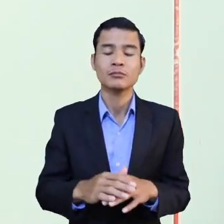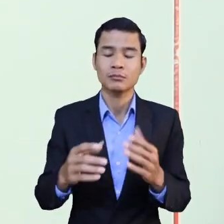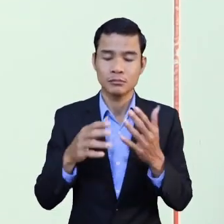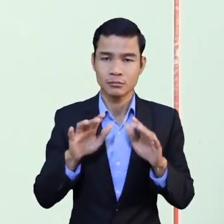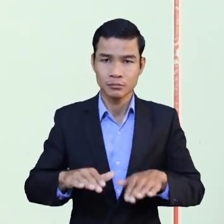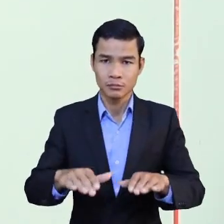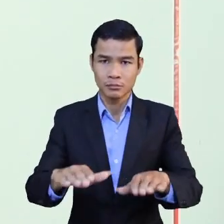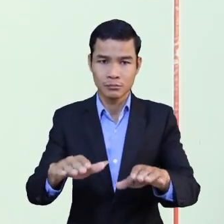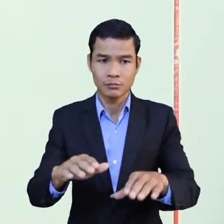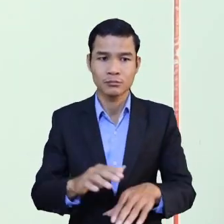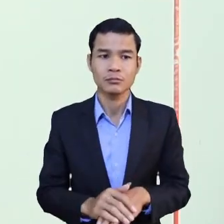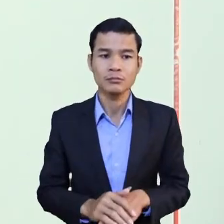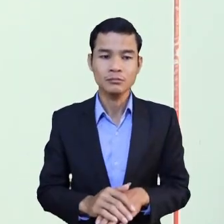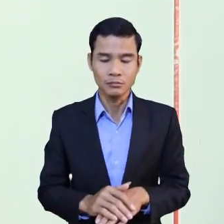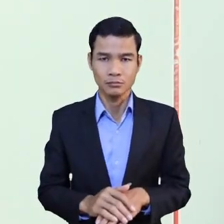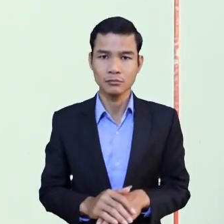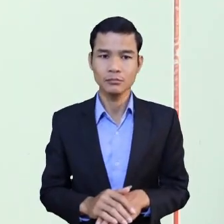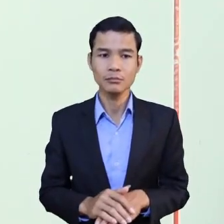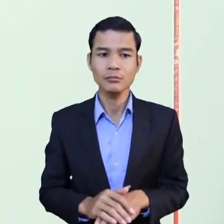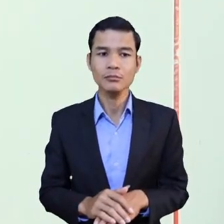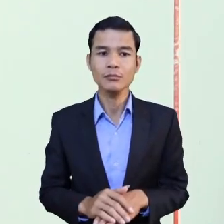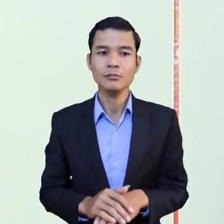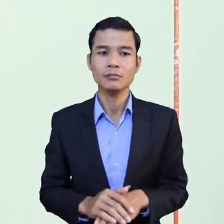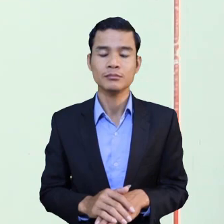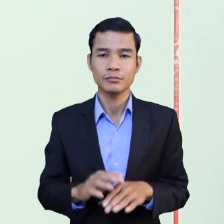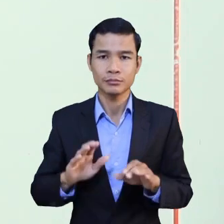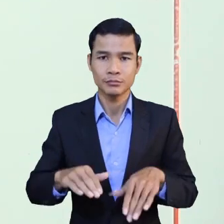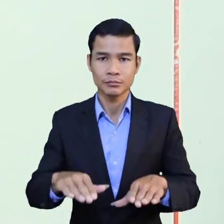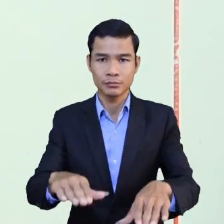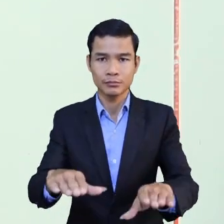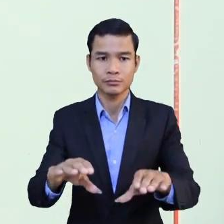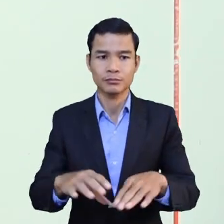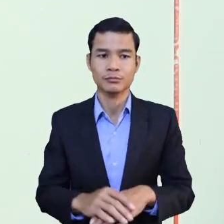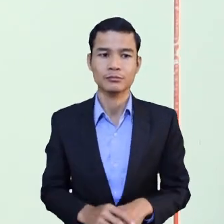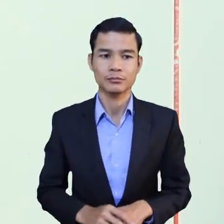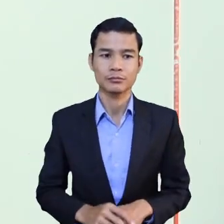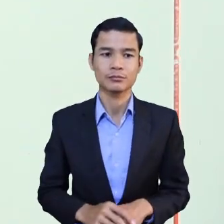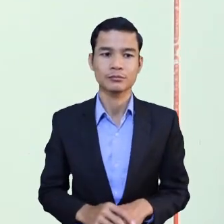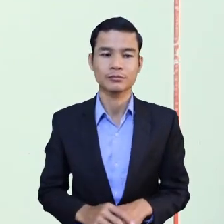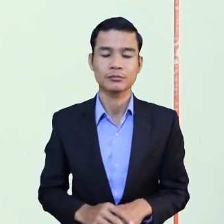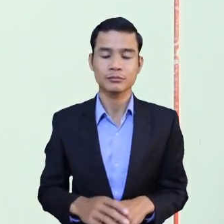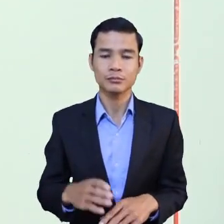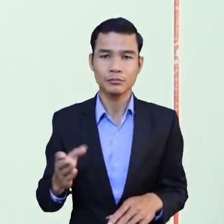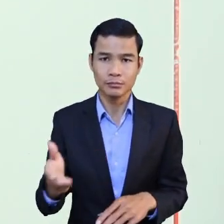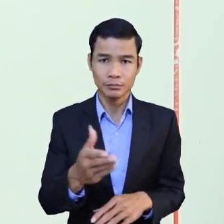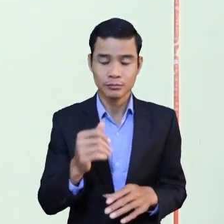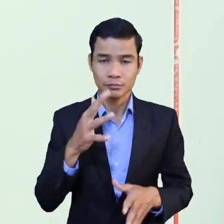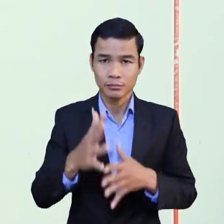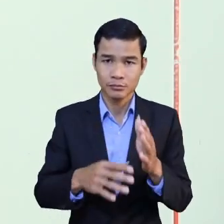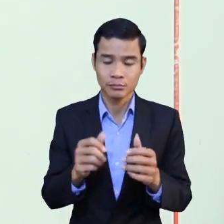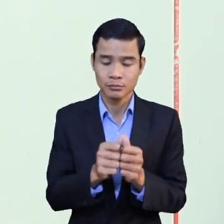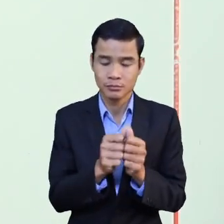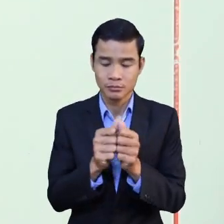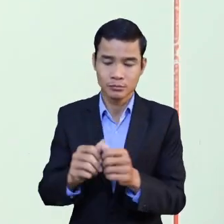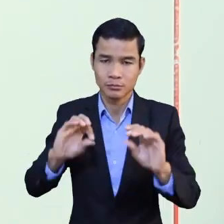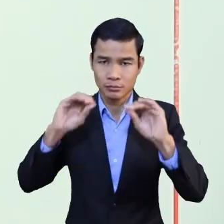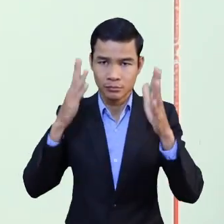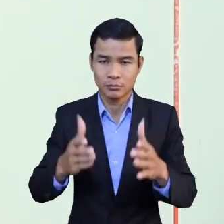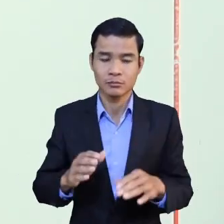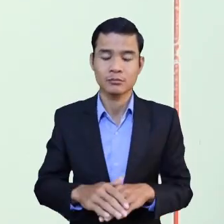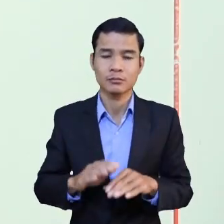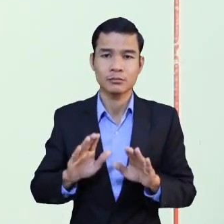D ចាកូនស្ដាប់ម្ដងទៀត D ចាកូនចូលរួមអានជាមួយអ្នកគ្រូមើលចាប់ផ្ដើ